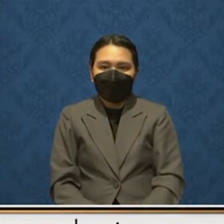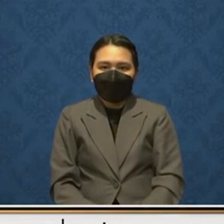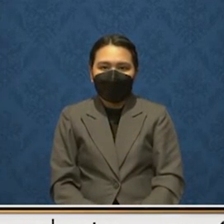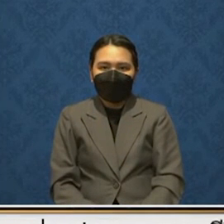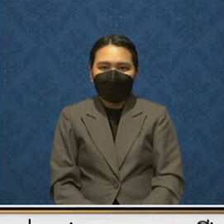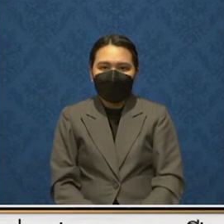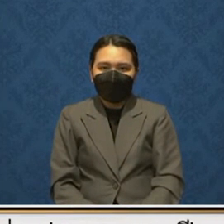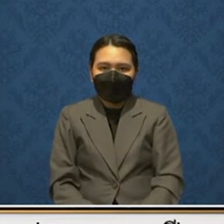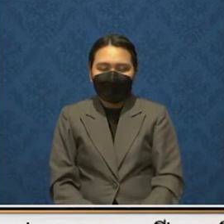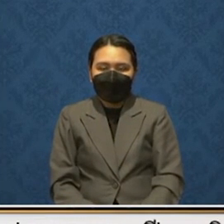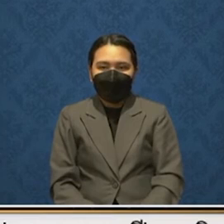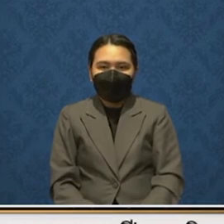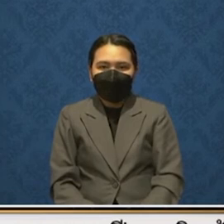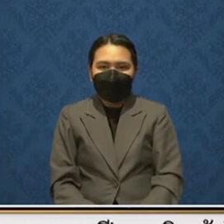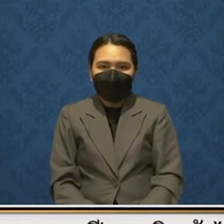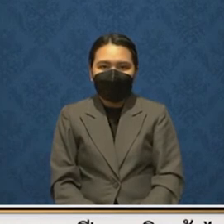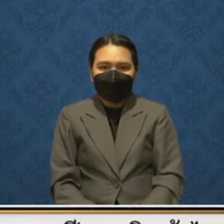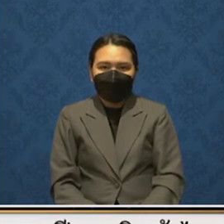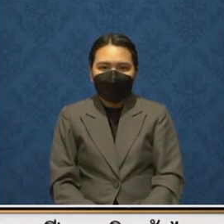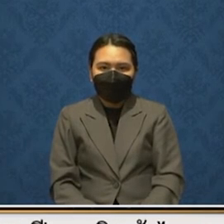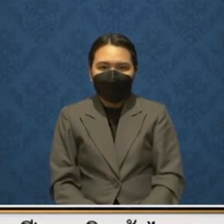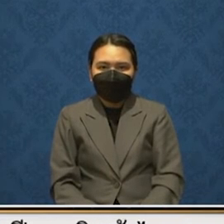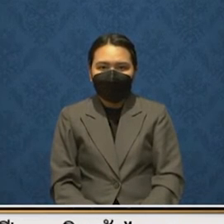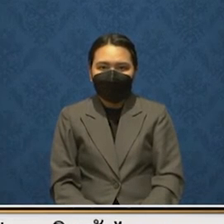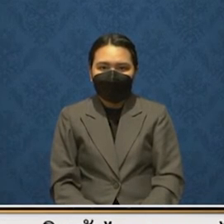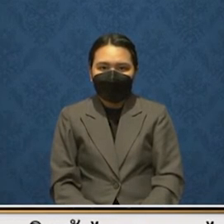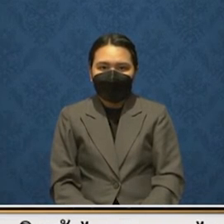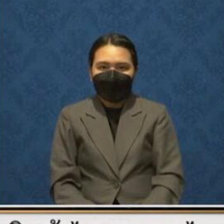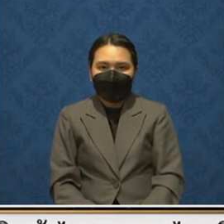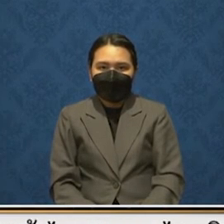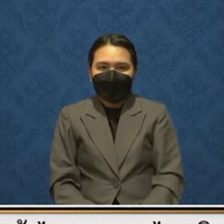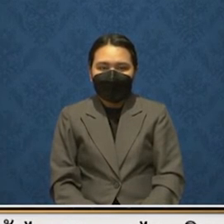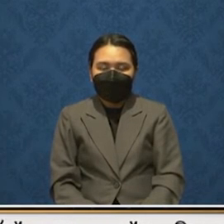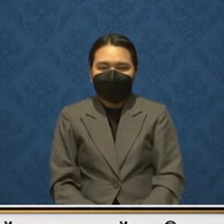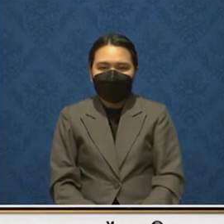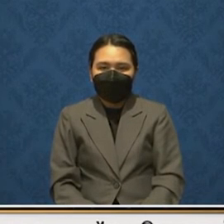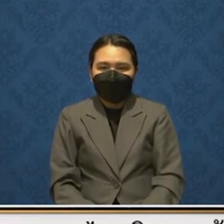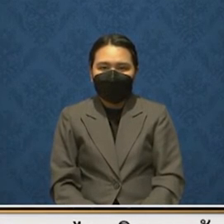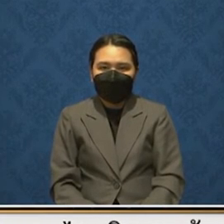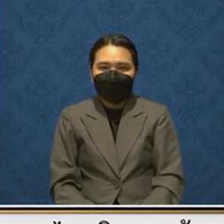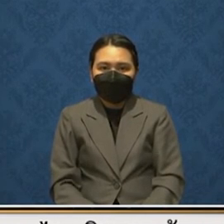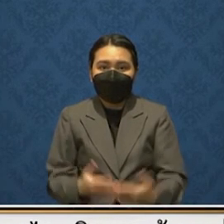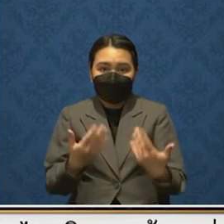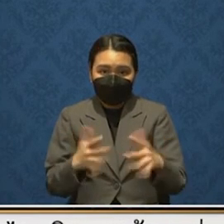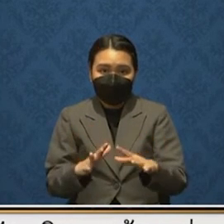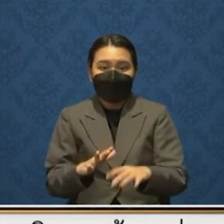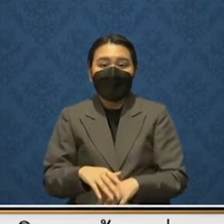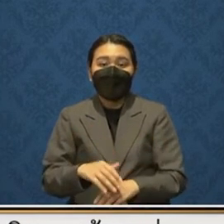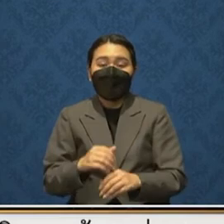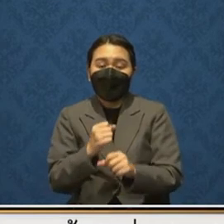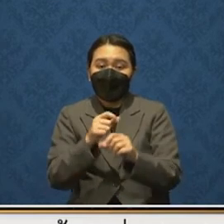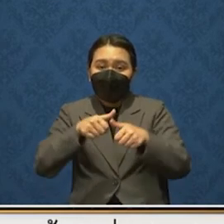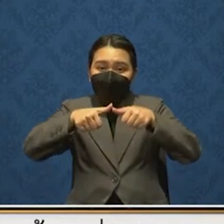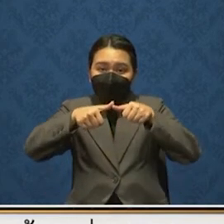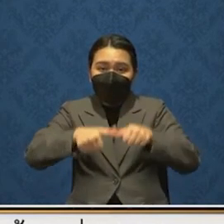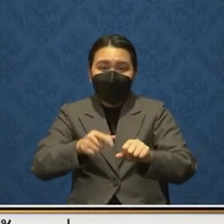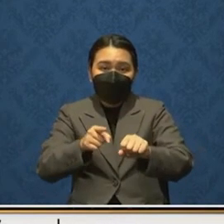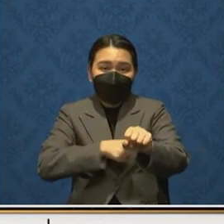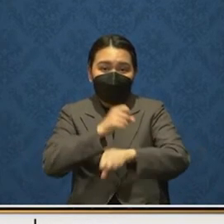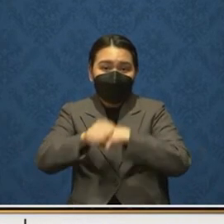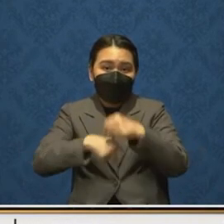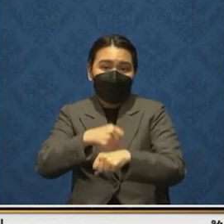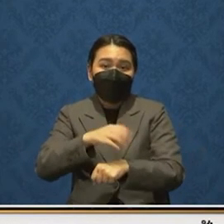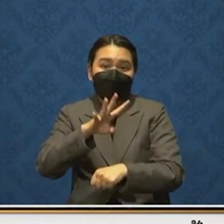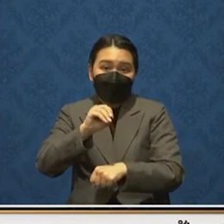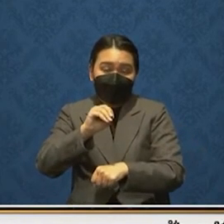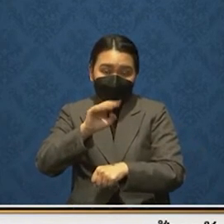นายุติที่มาจากตะหารรมทั้หมด48 ปีดวยกันนะครับท่านแรกจมผลป